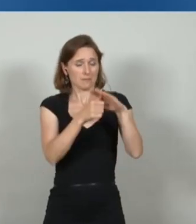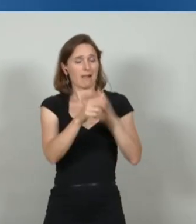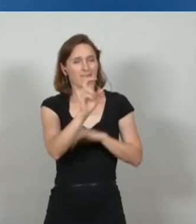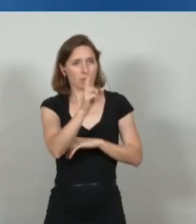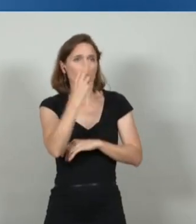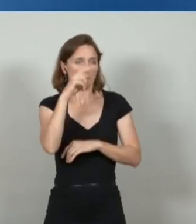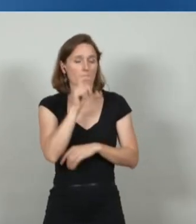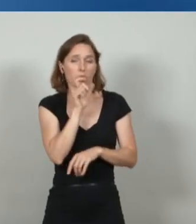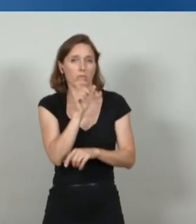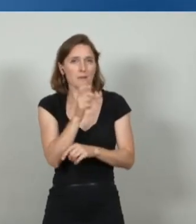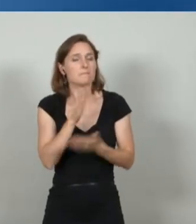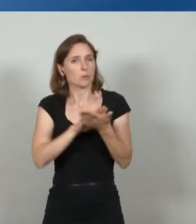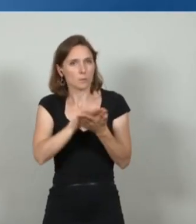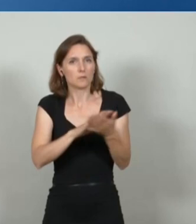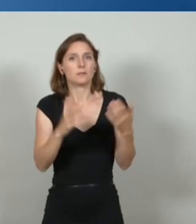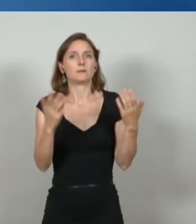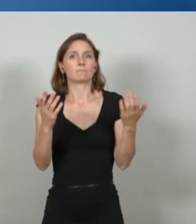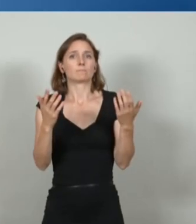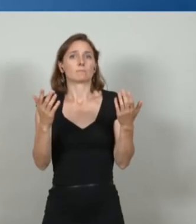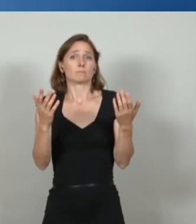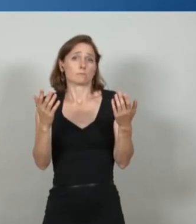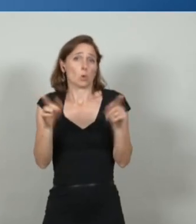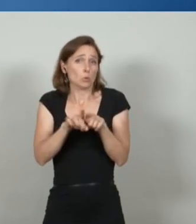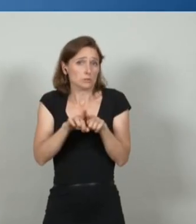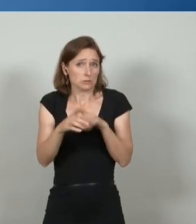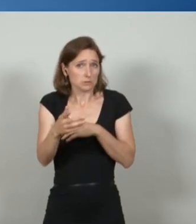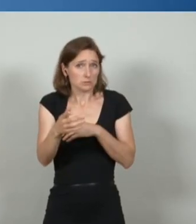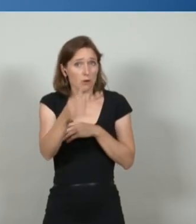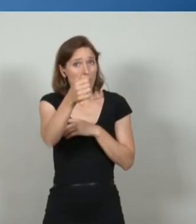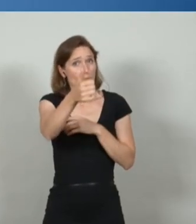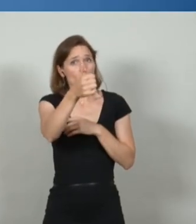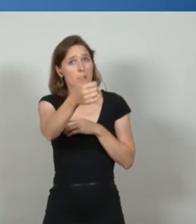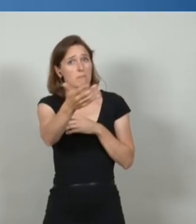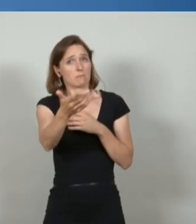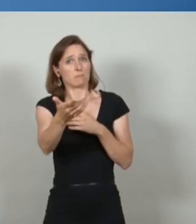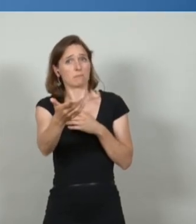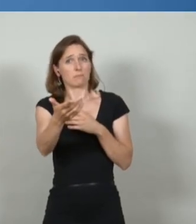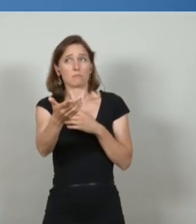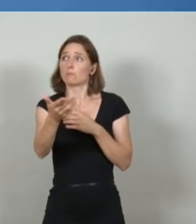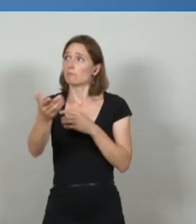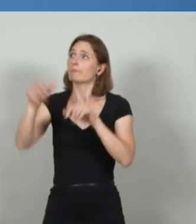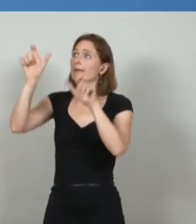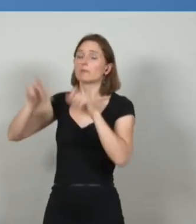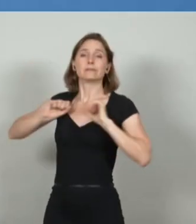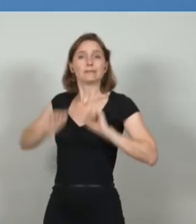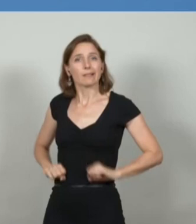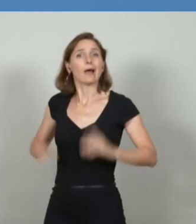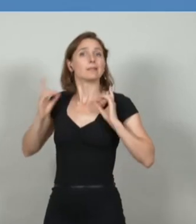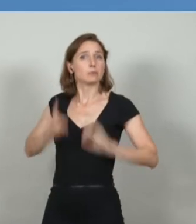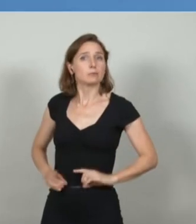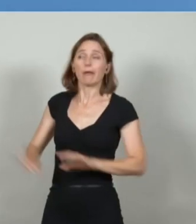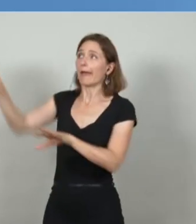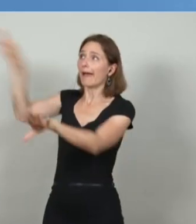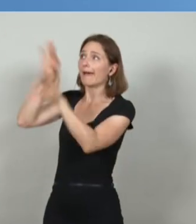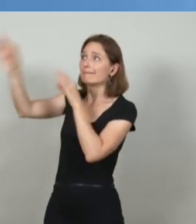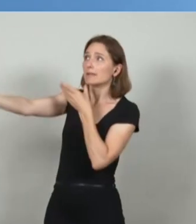donc si vous voulez et de la même façon d'ailleurs que vous n'avez absolument pas associé les parlementaires à ce sujet